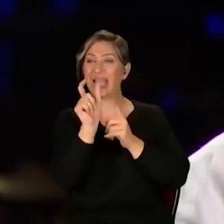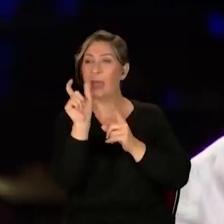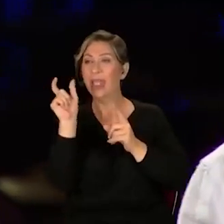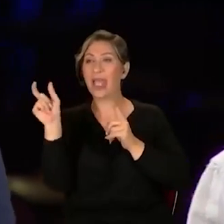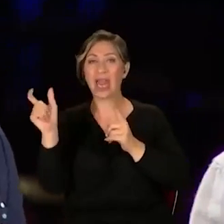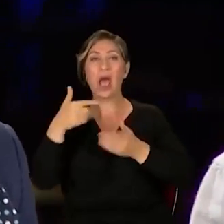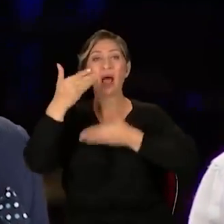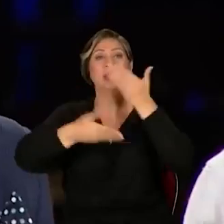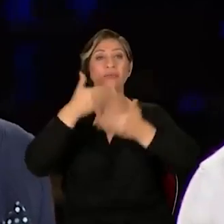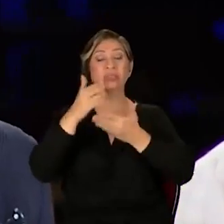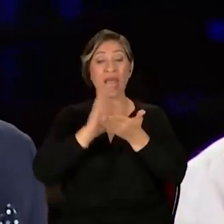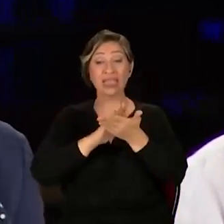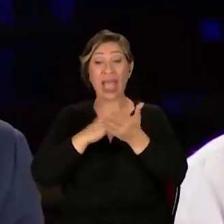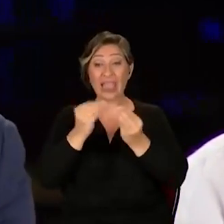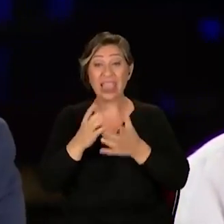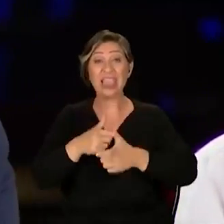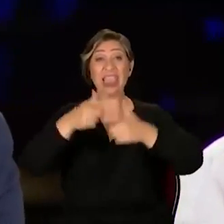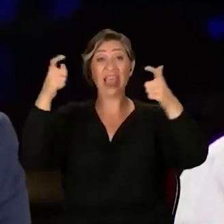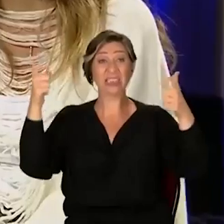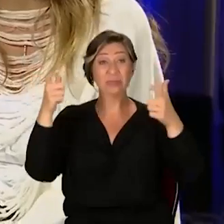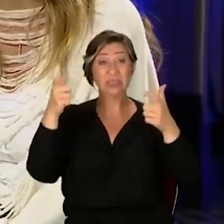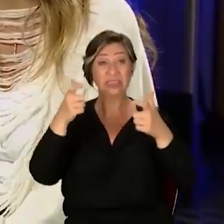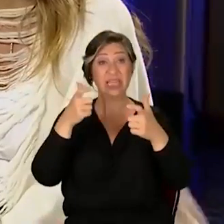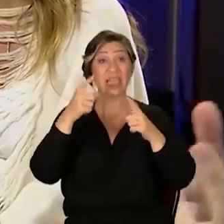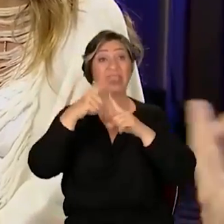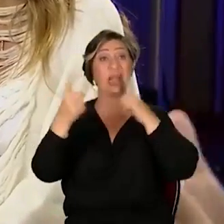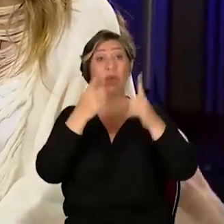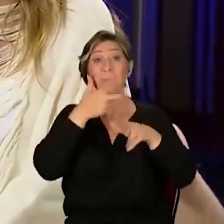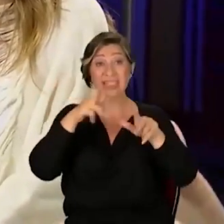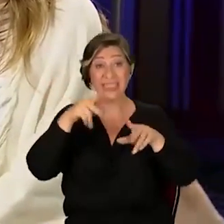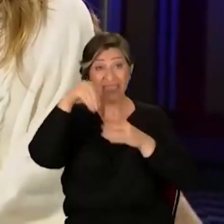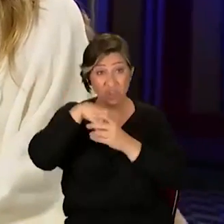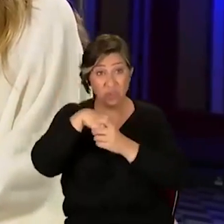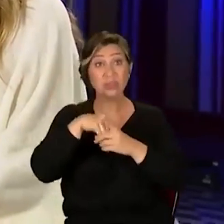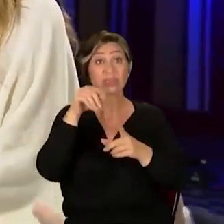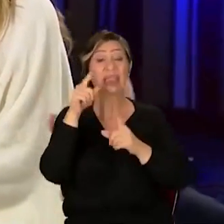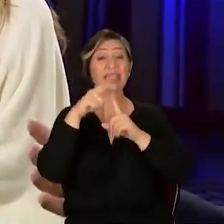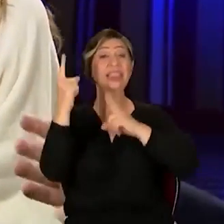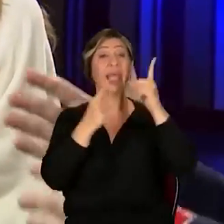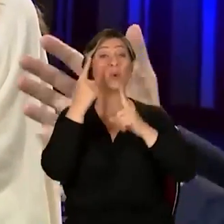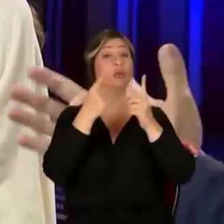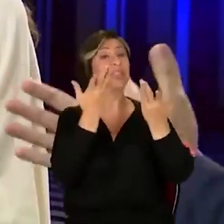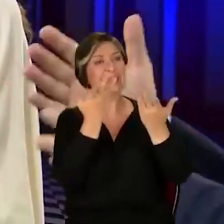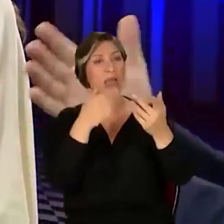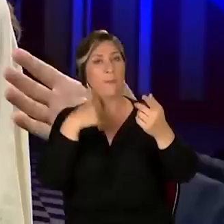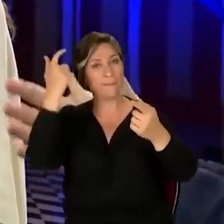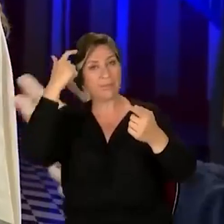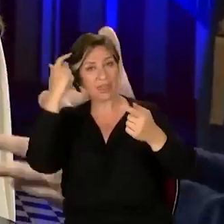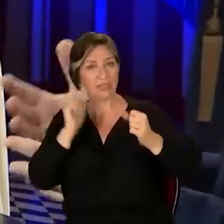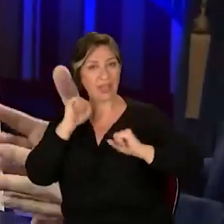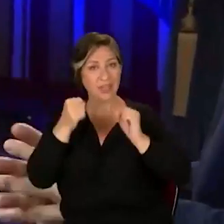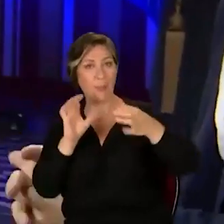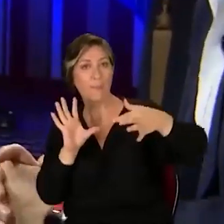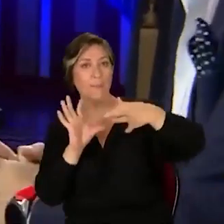Çünkü elinizdeki en gelişmiş teknolojiye doğrudan benzediği için beyin. Ve zaten biz aslında teknoloji üzerinden beynin ve